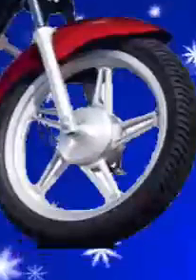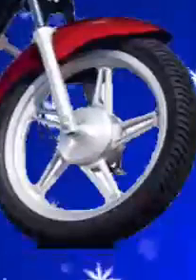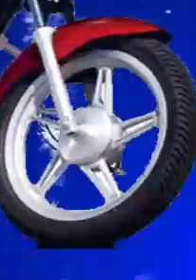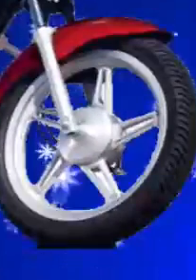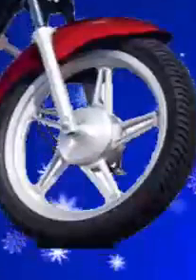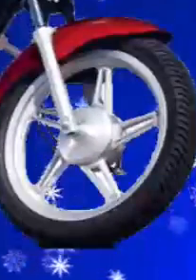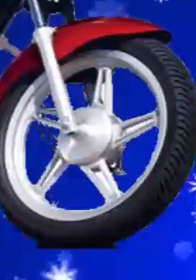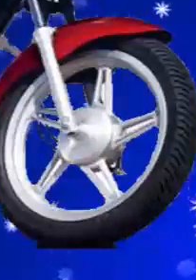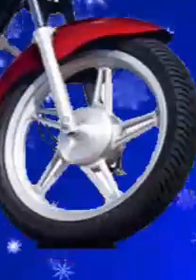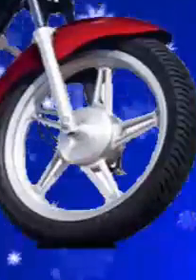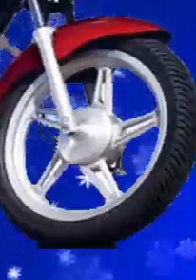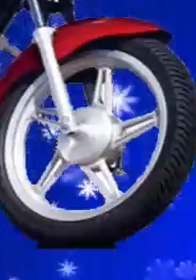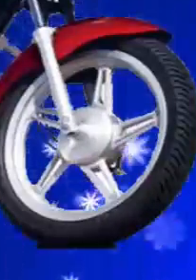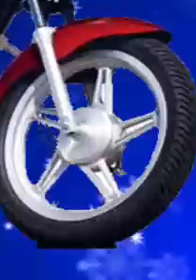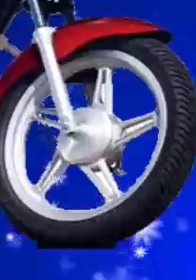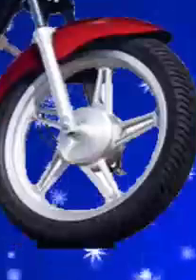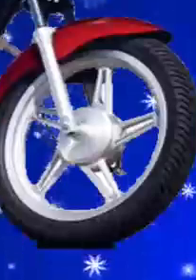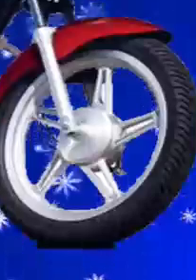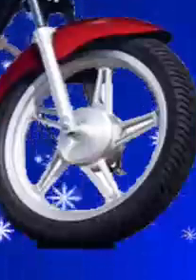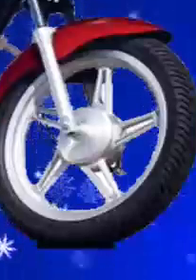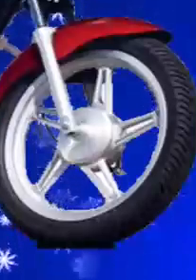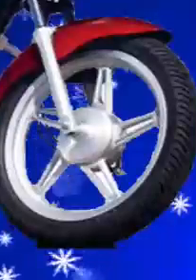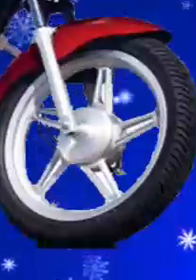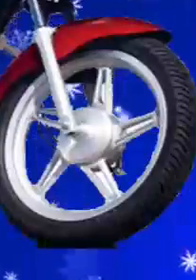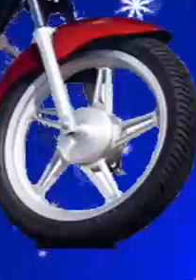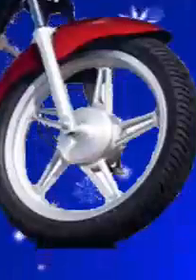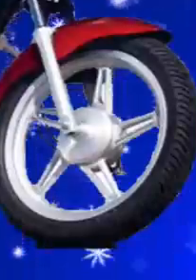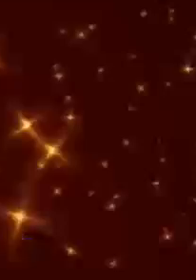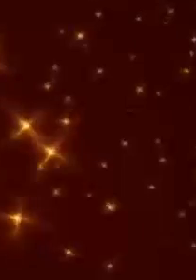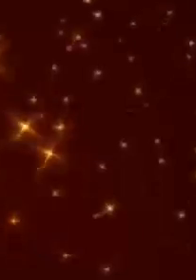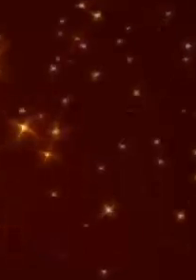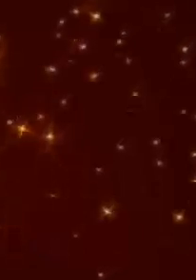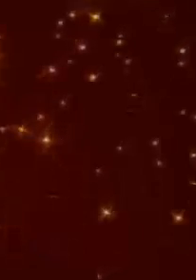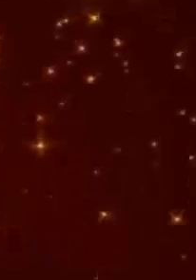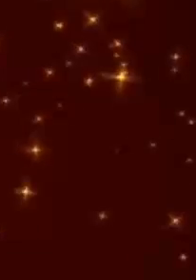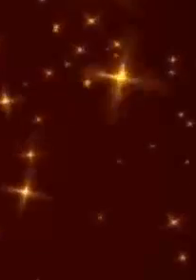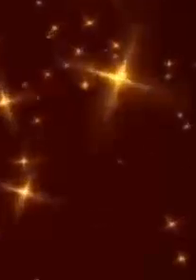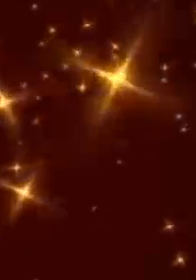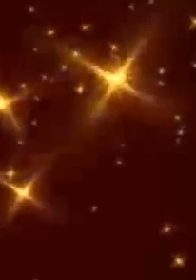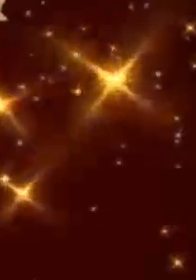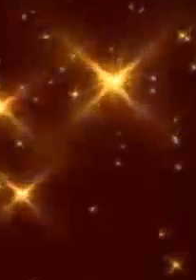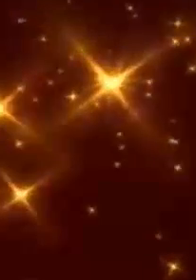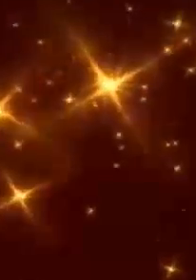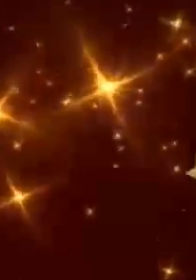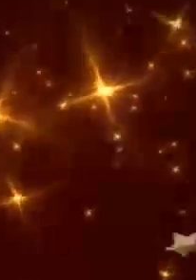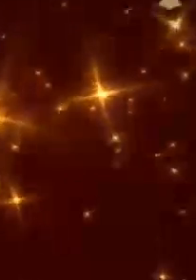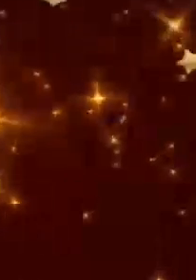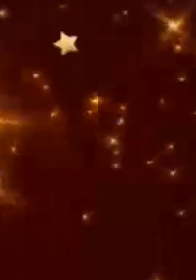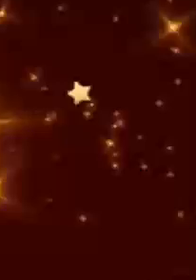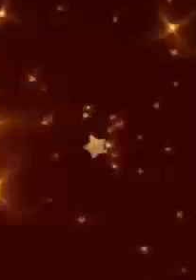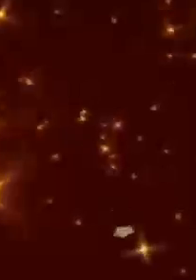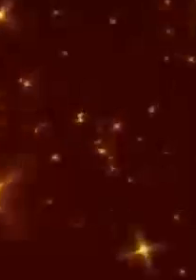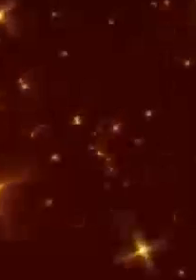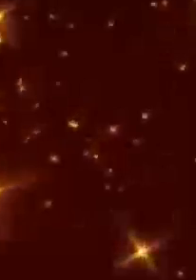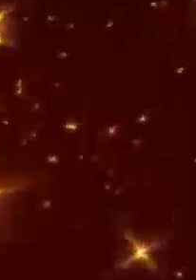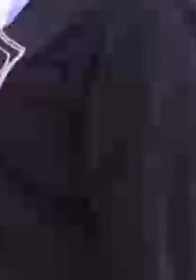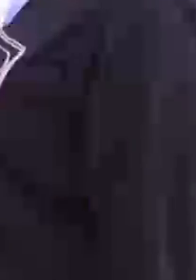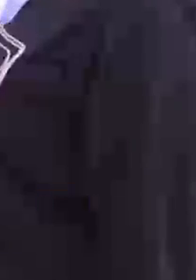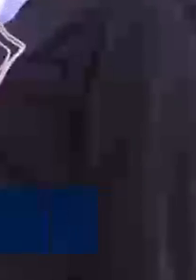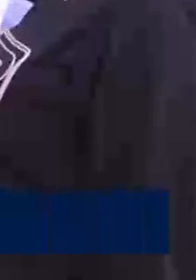za smartphone ndetse n'imodoka nshyashya muri gahunda ya Noheli ishyushye na Tecno Yes